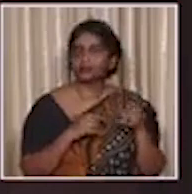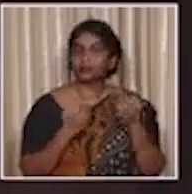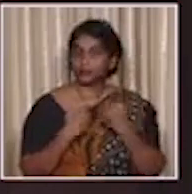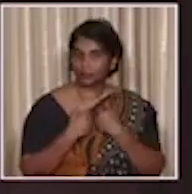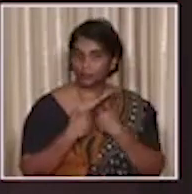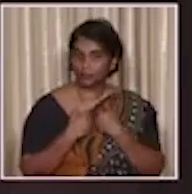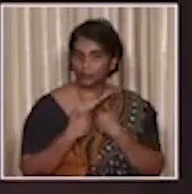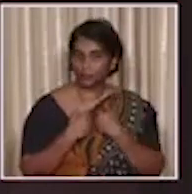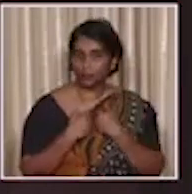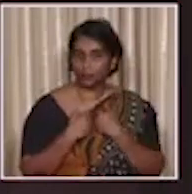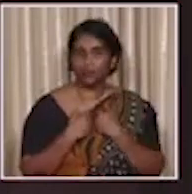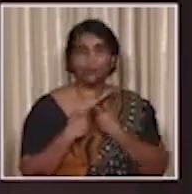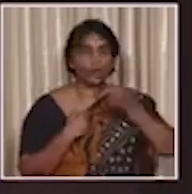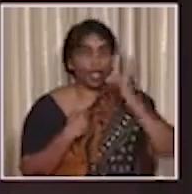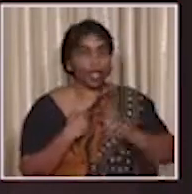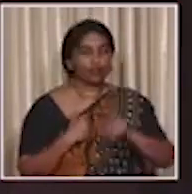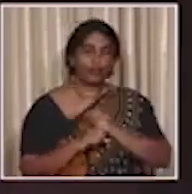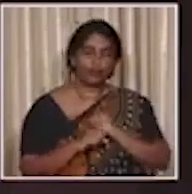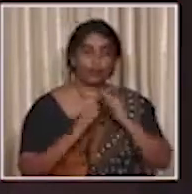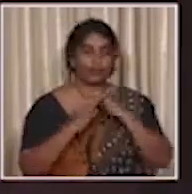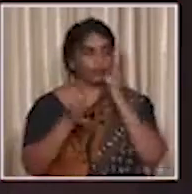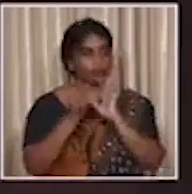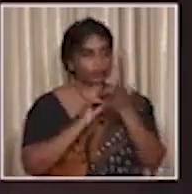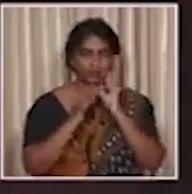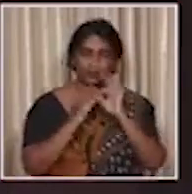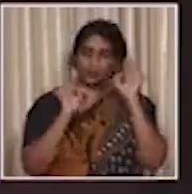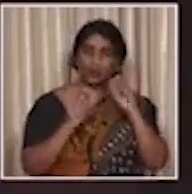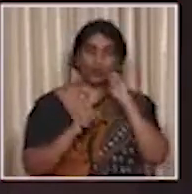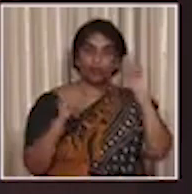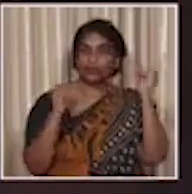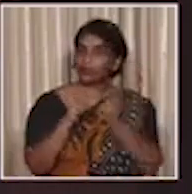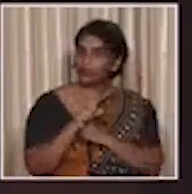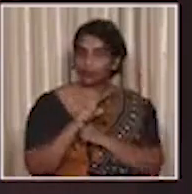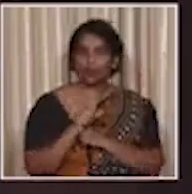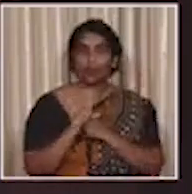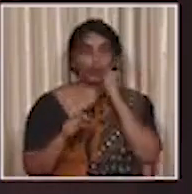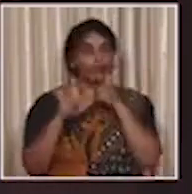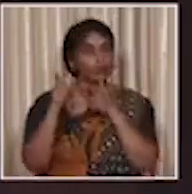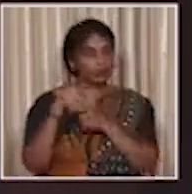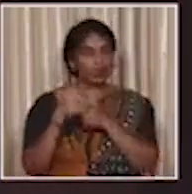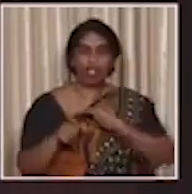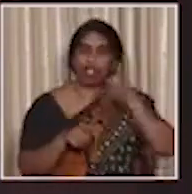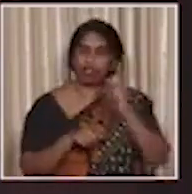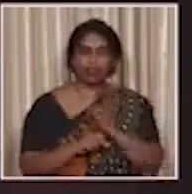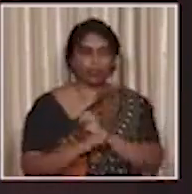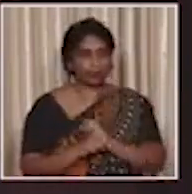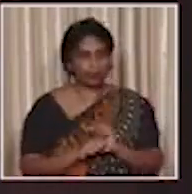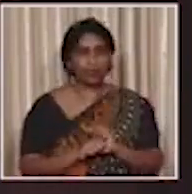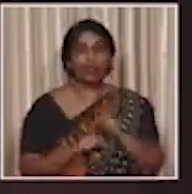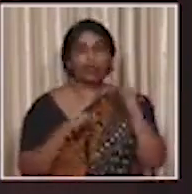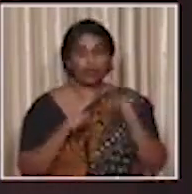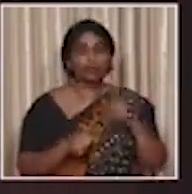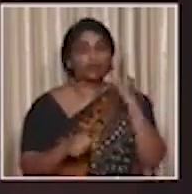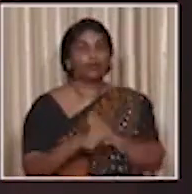අපි අනුමත නොකලාට මේ ගෙවල් ගිනි තියෙන ඒවා මිනිස්සු මරණ ඒවා මිනිසුන්ට වෙඩි තියෙන ඒවා අනුමත නොකලාට අද